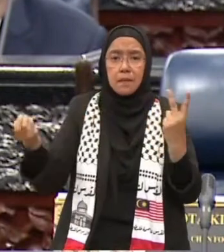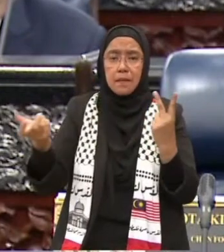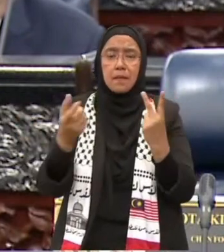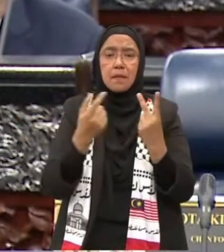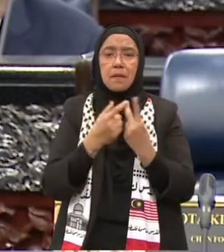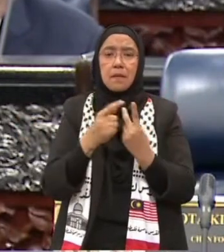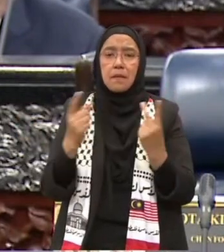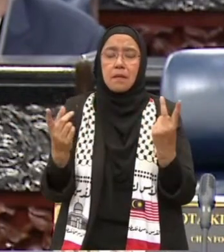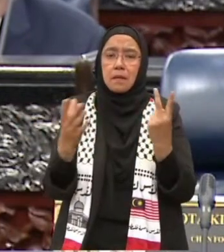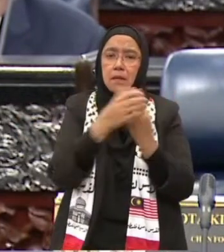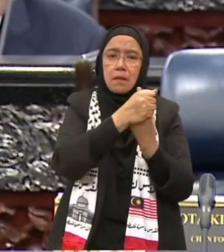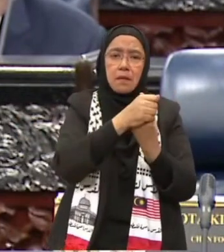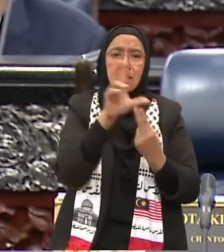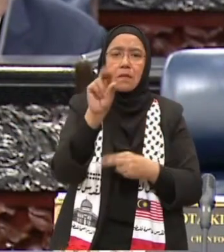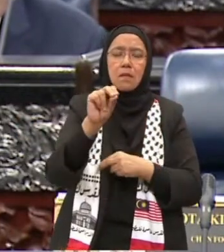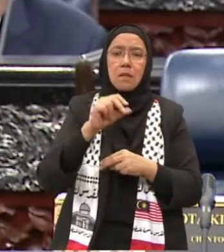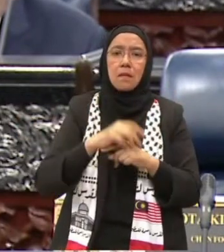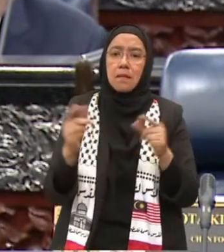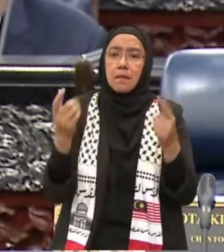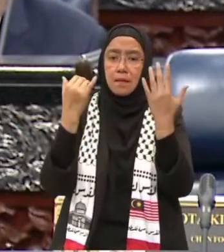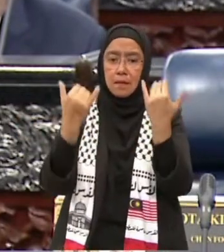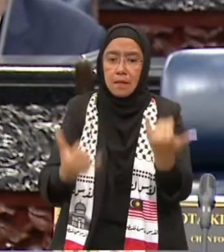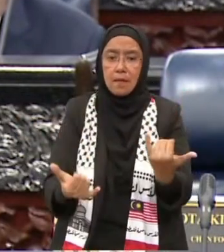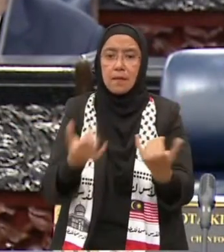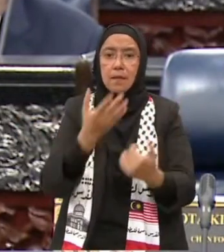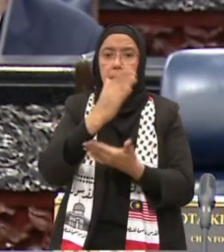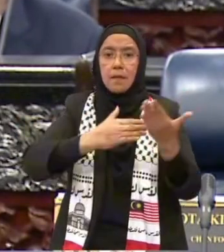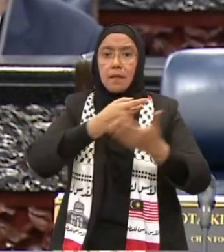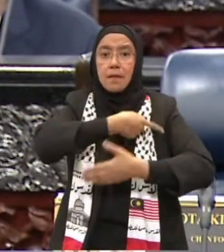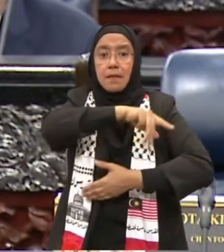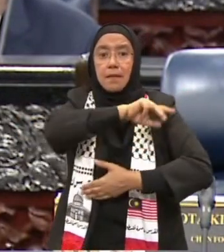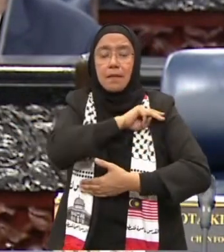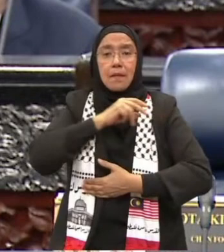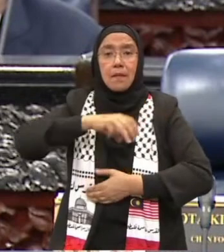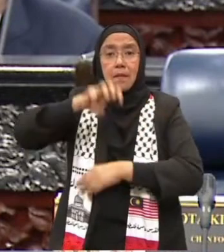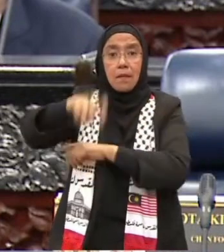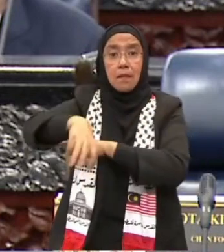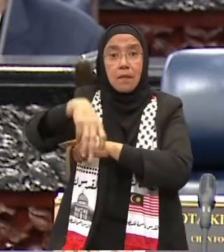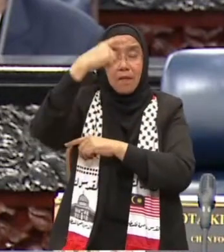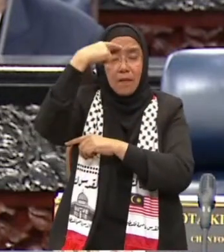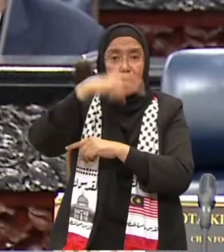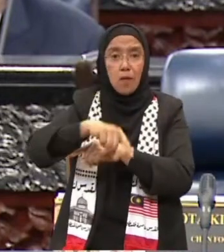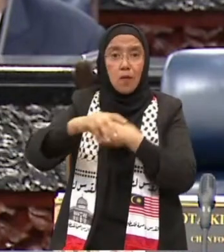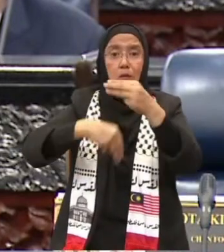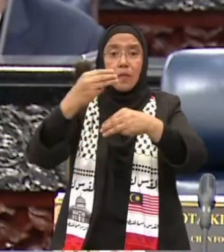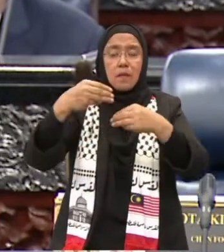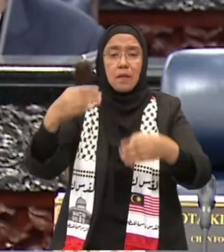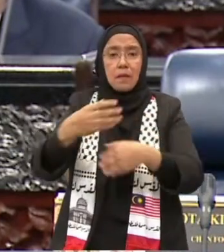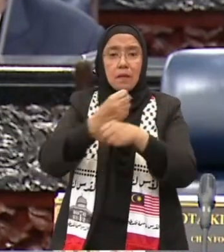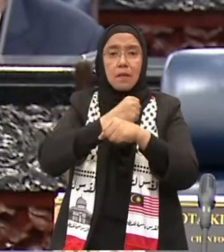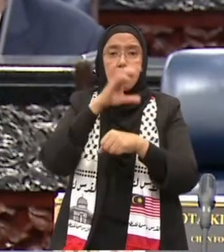ini pihak kementerian mewajibkan pemaju mendapatkan DL terlebih dahulu.